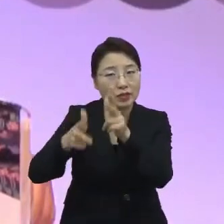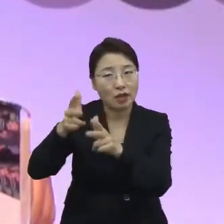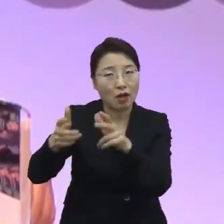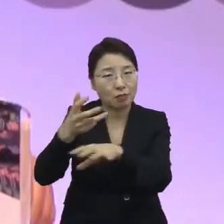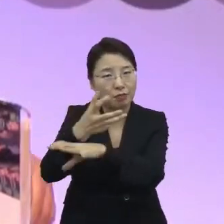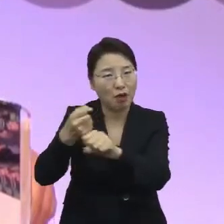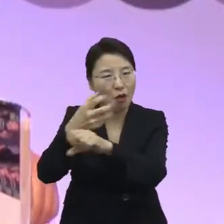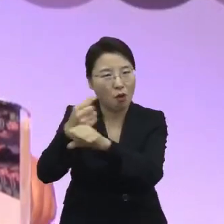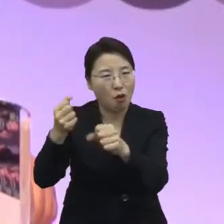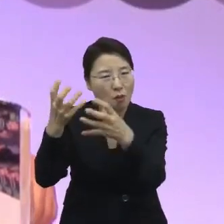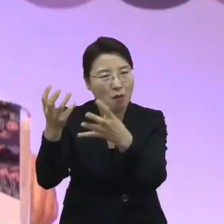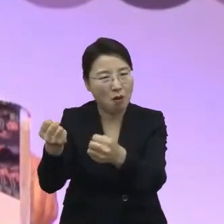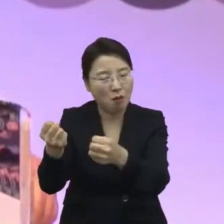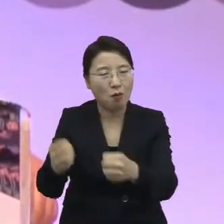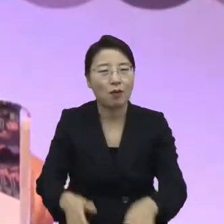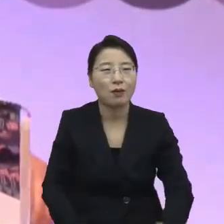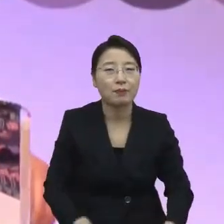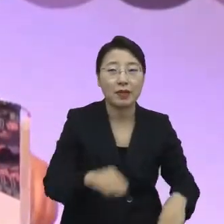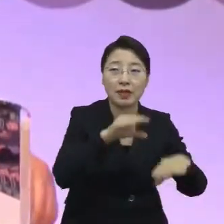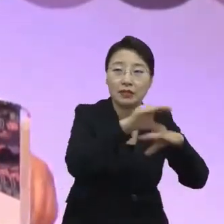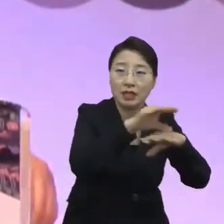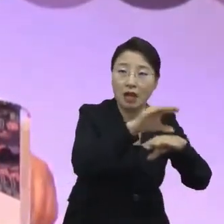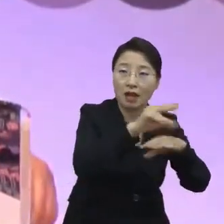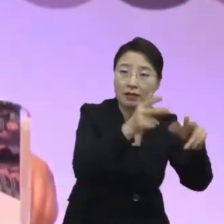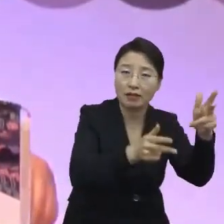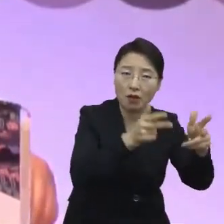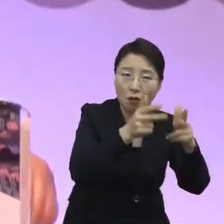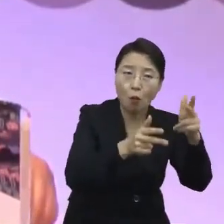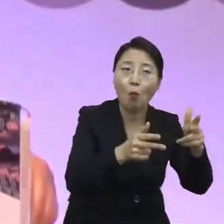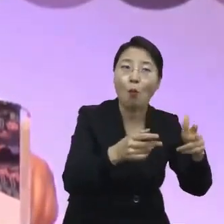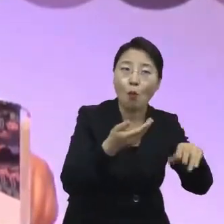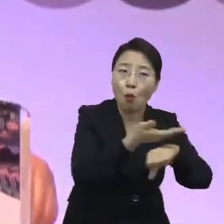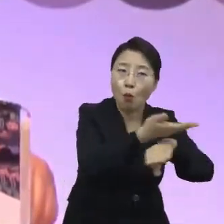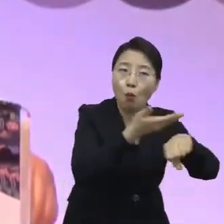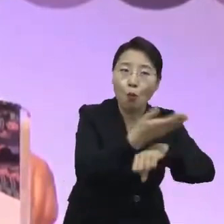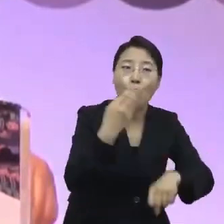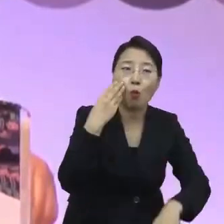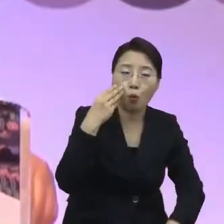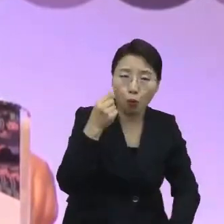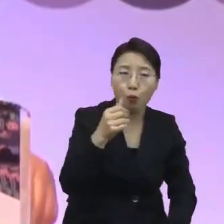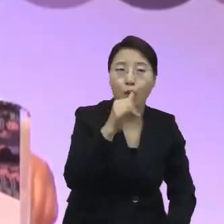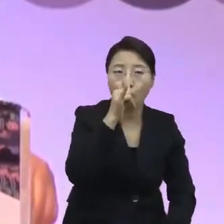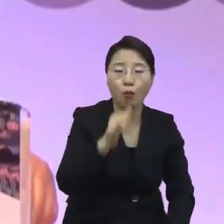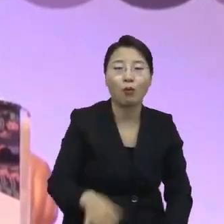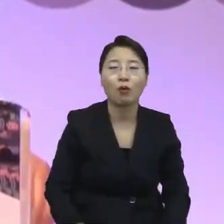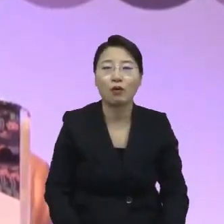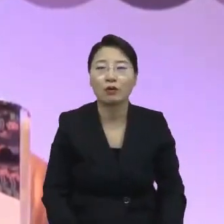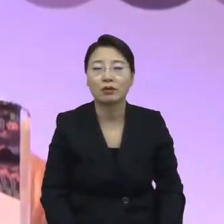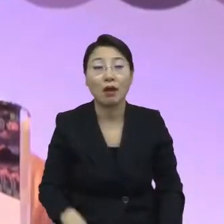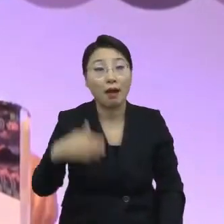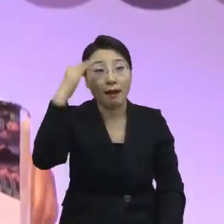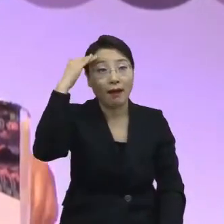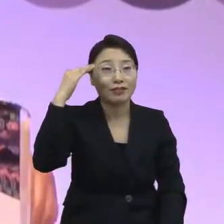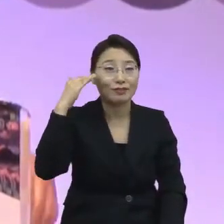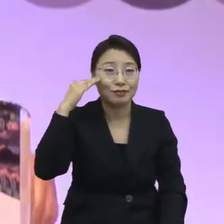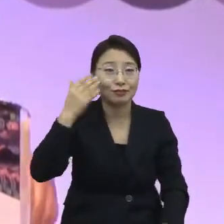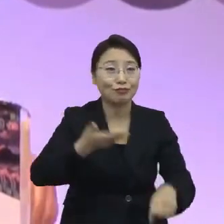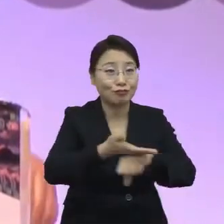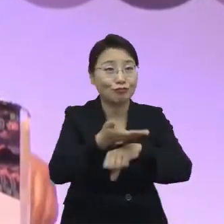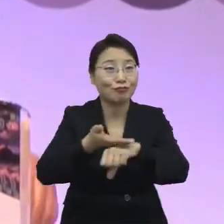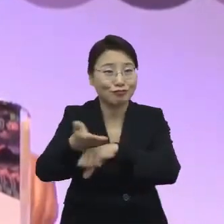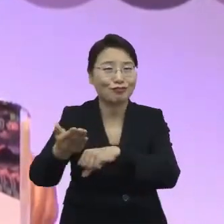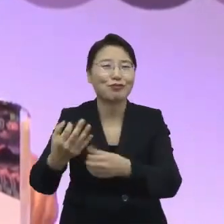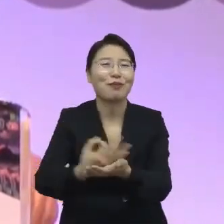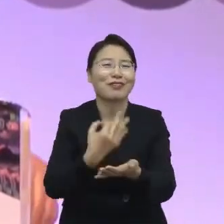있다 그러고요. 자동차 산업도 의외로 수출이 잘 된답니다. 그래서 대한민국이 수출로